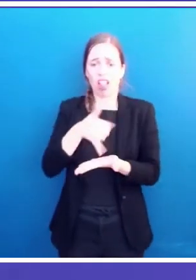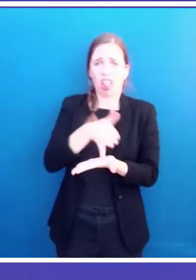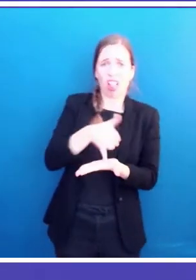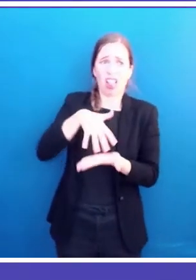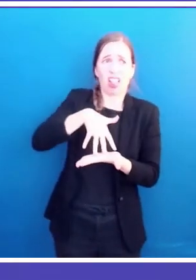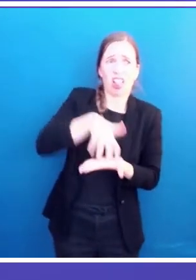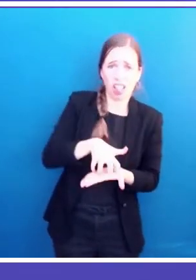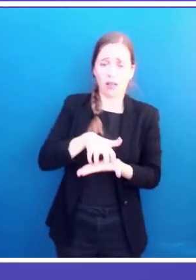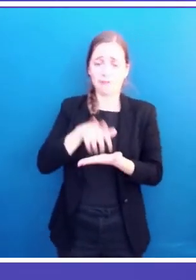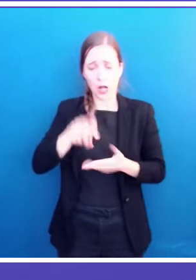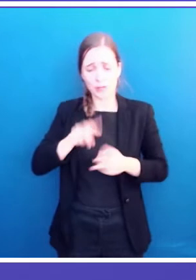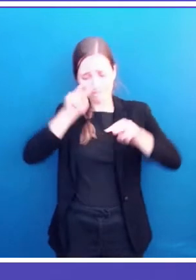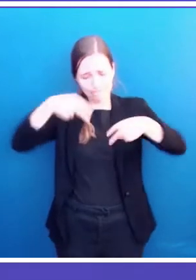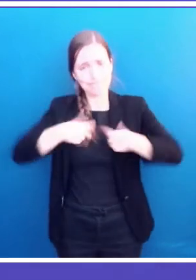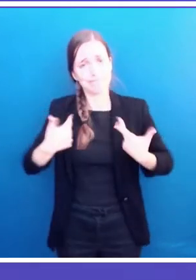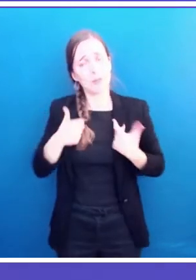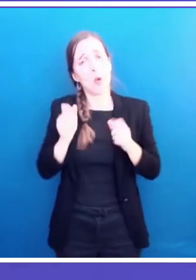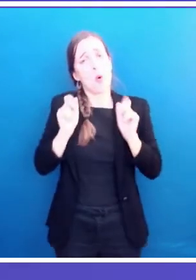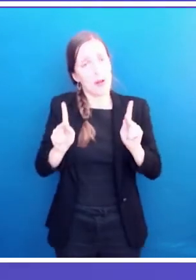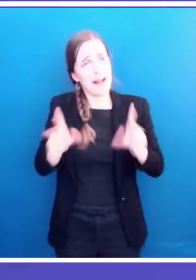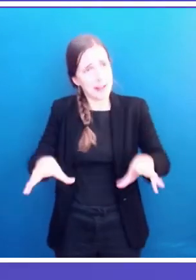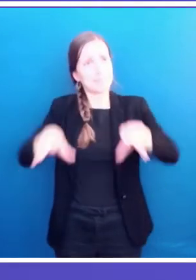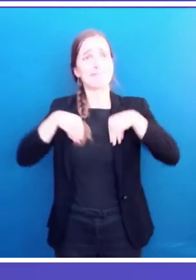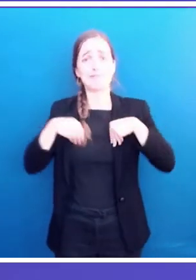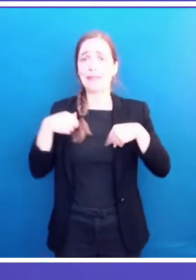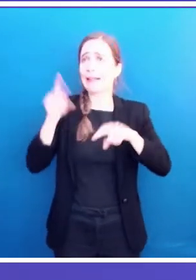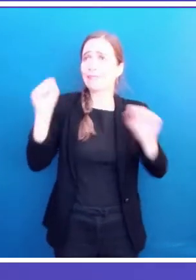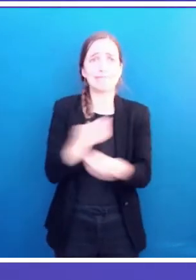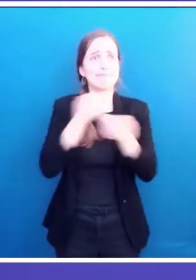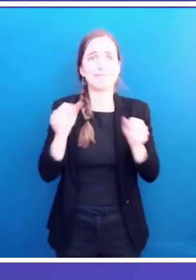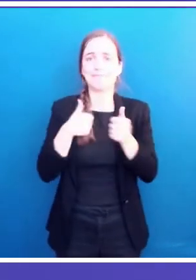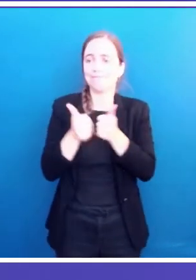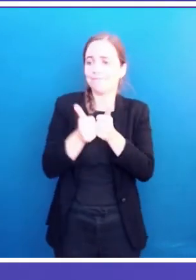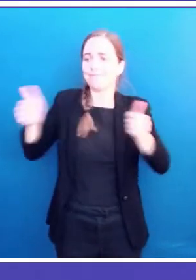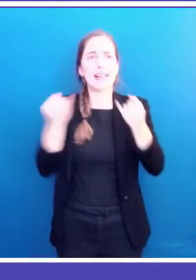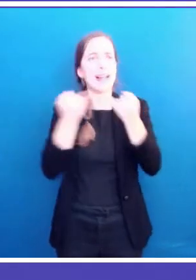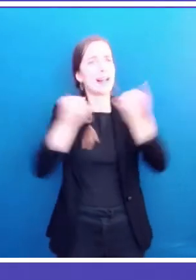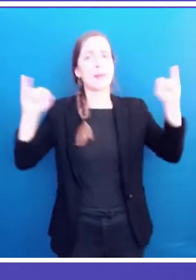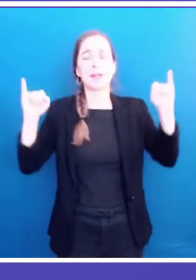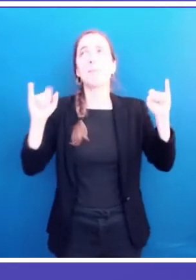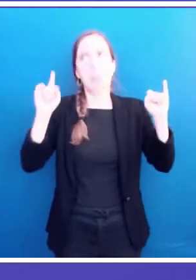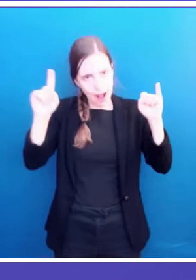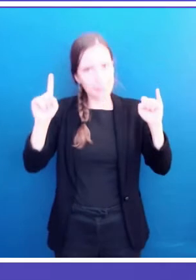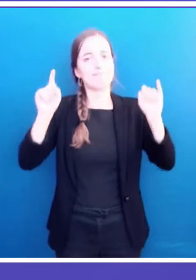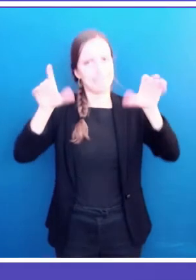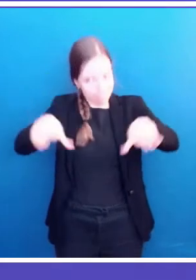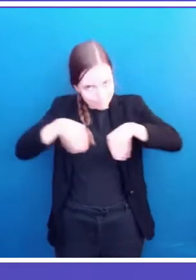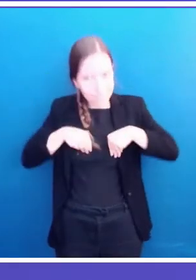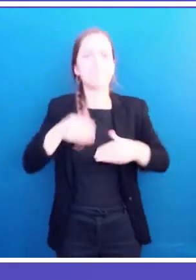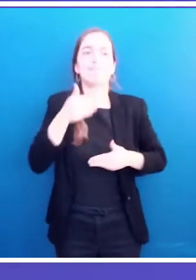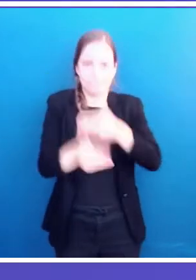قبول فكرة أننا من الأشخاص والأفراد الذين نعتمد على الآخرين ضمن المجتمع، وبالتالي